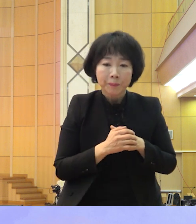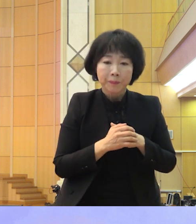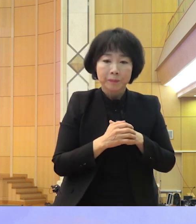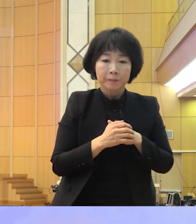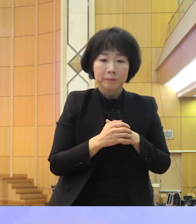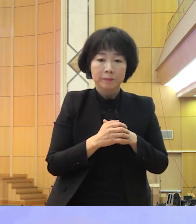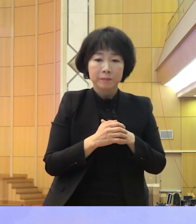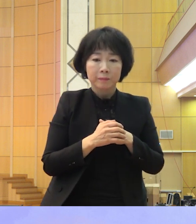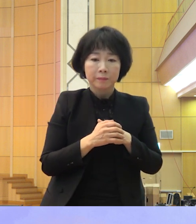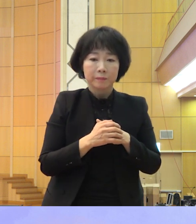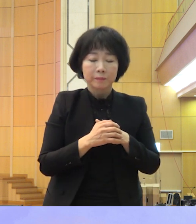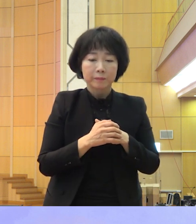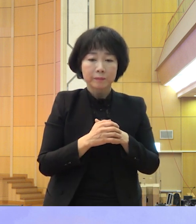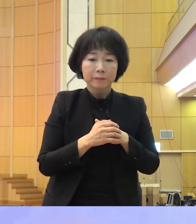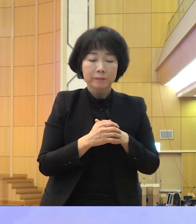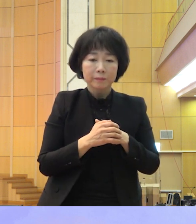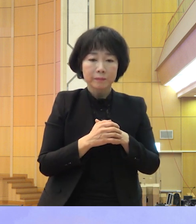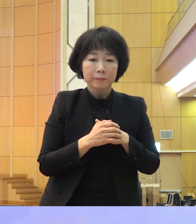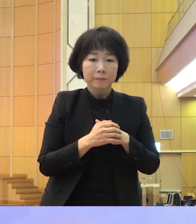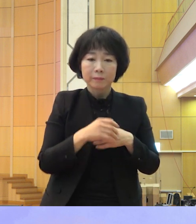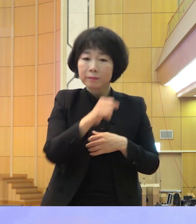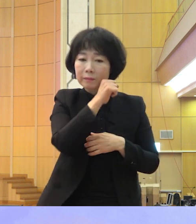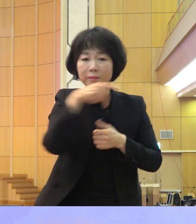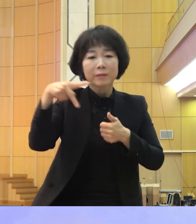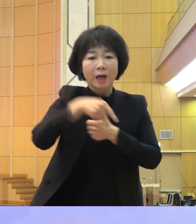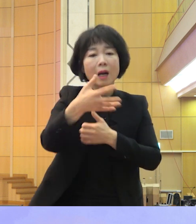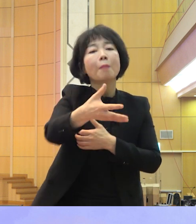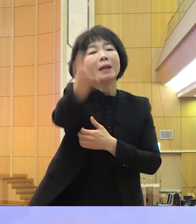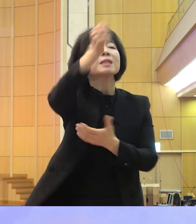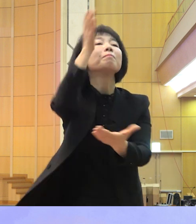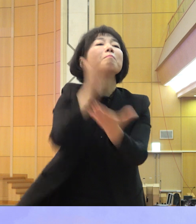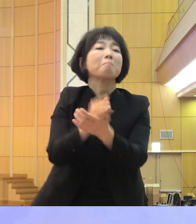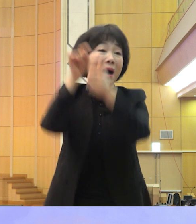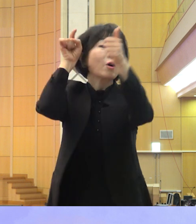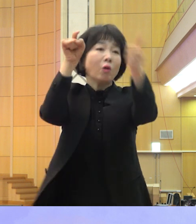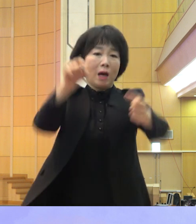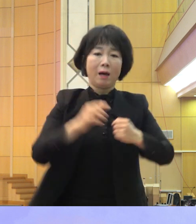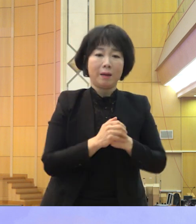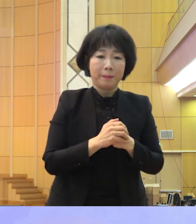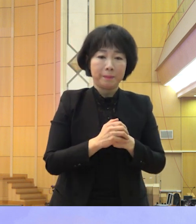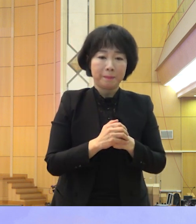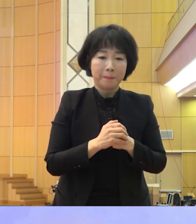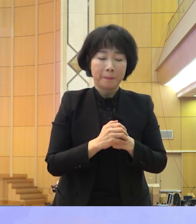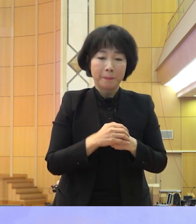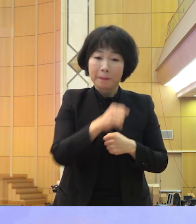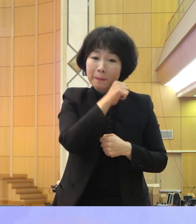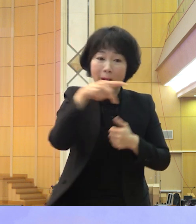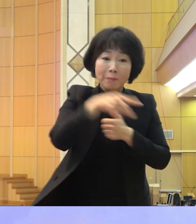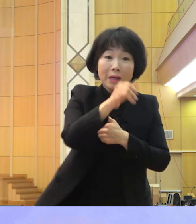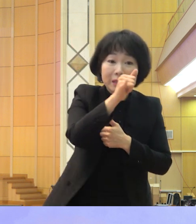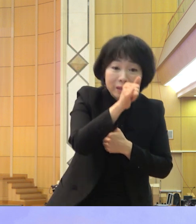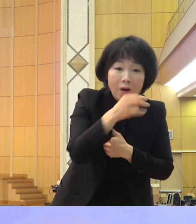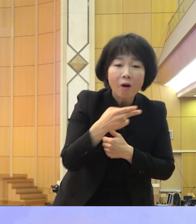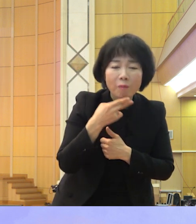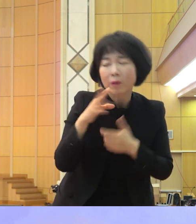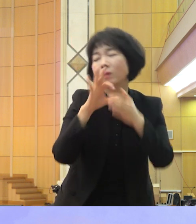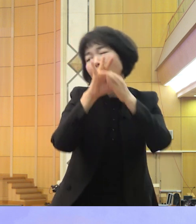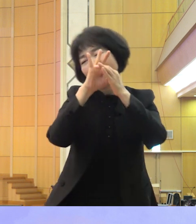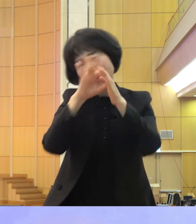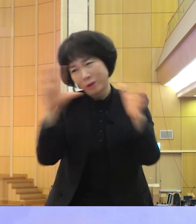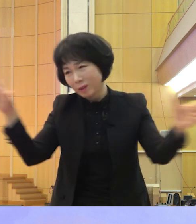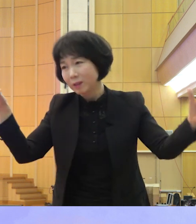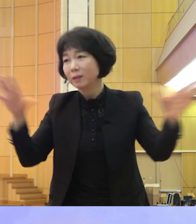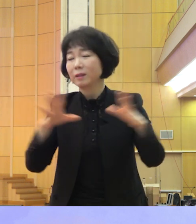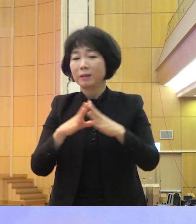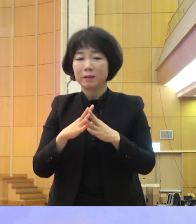무할례자로 부르심을 받은 자가 있느냐? 할례를 받지 말아라. 할례 받은 자든지 할례 받지 않은